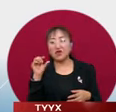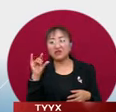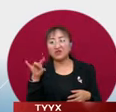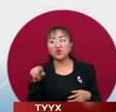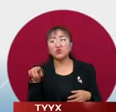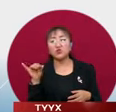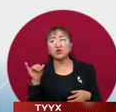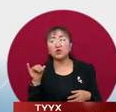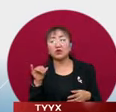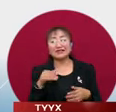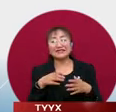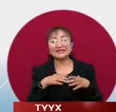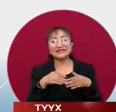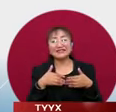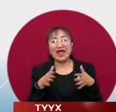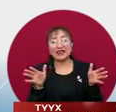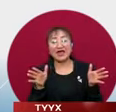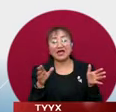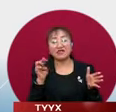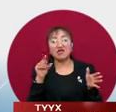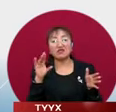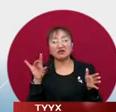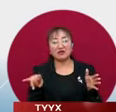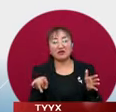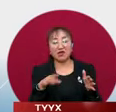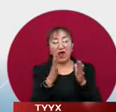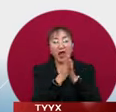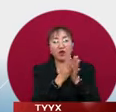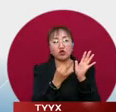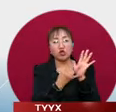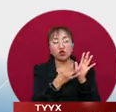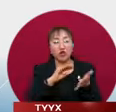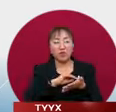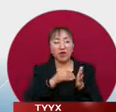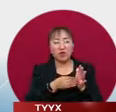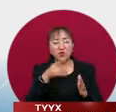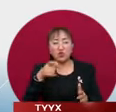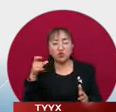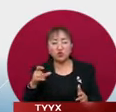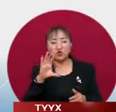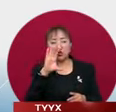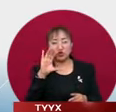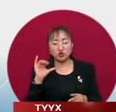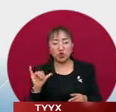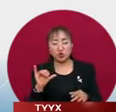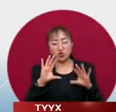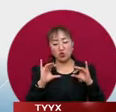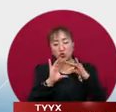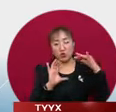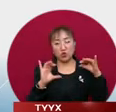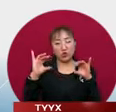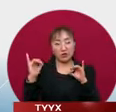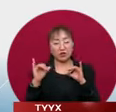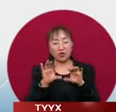Уг амфитеатр маань 17,000 хүний суудалтай театр бөгөөд театр нь дашуу, шатлан